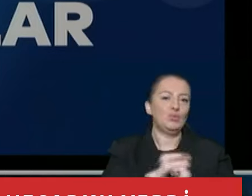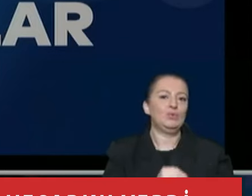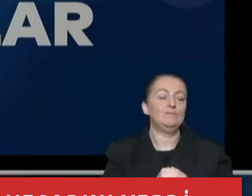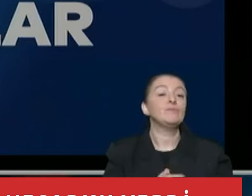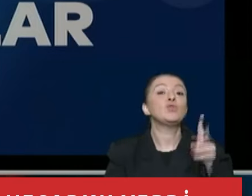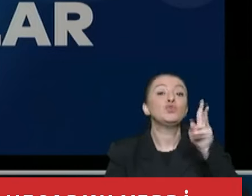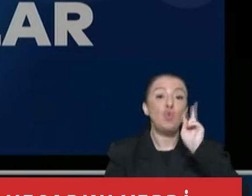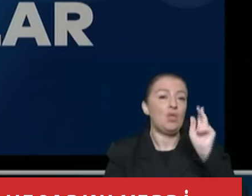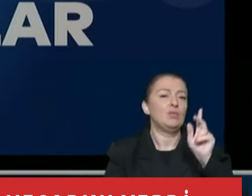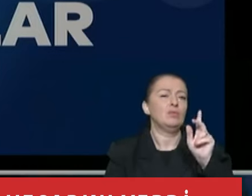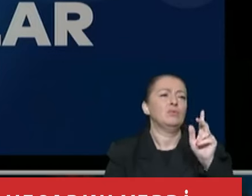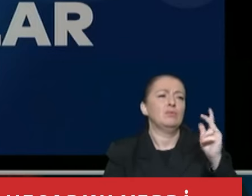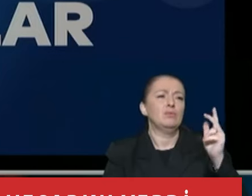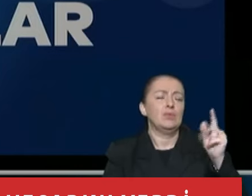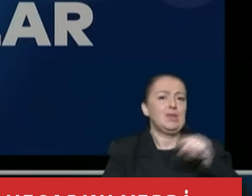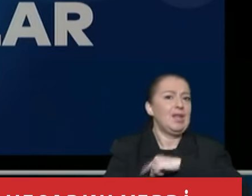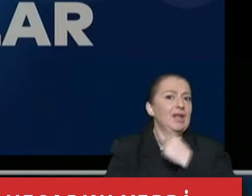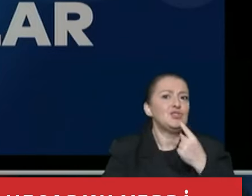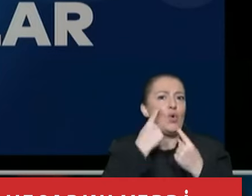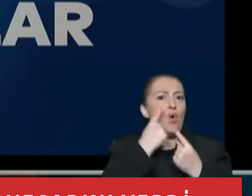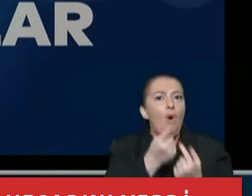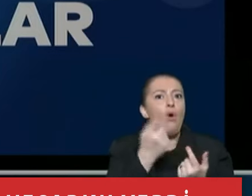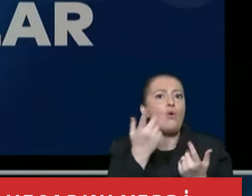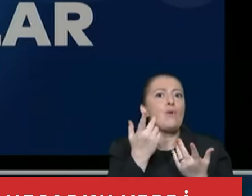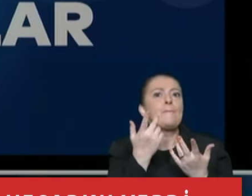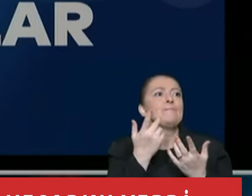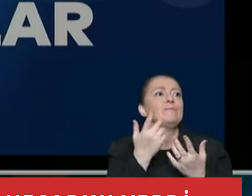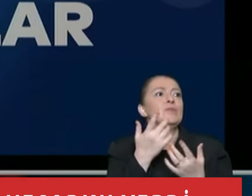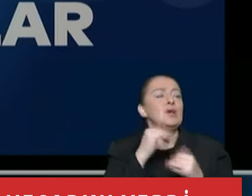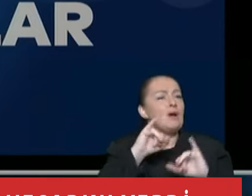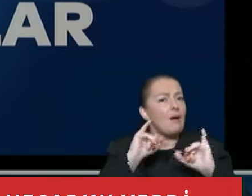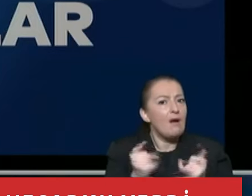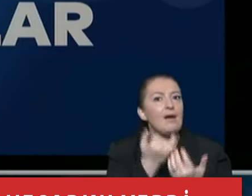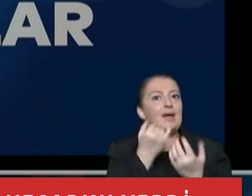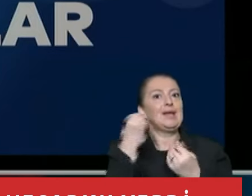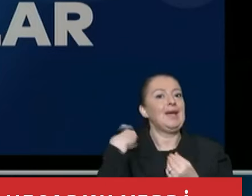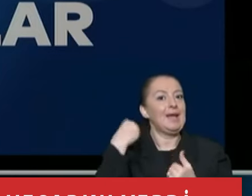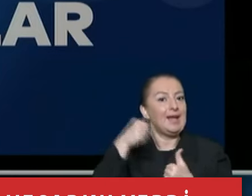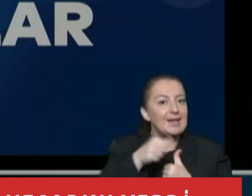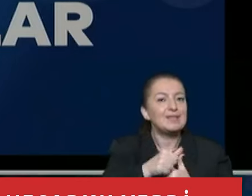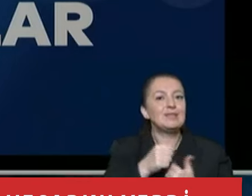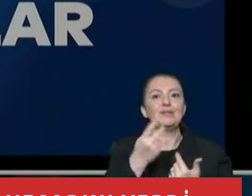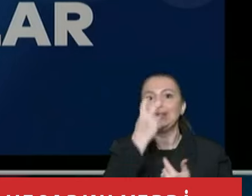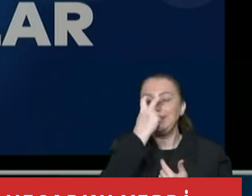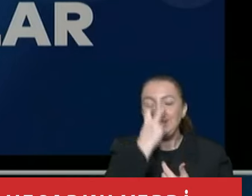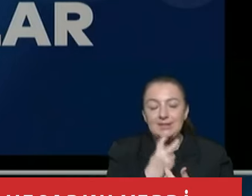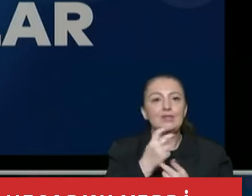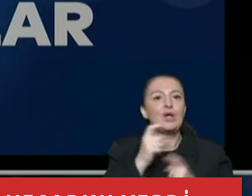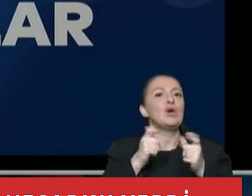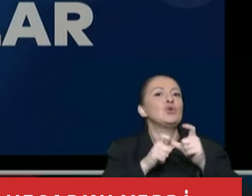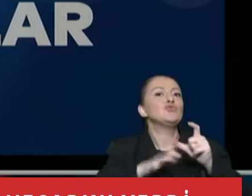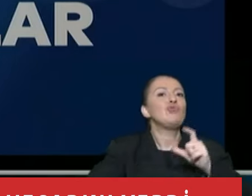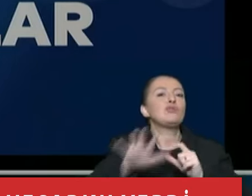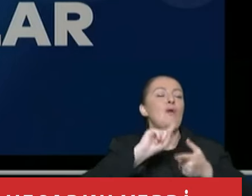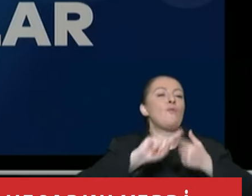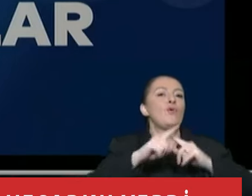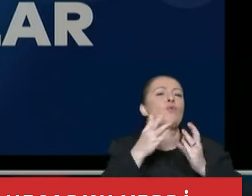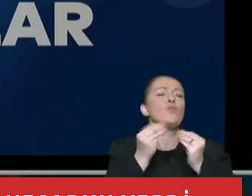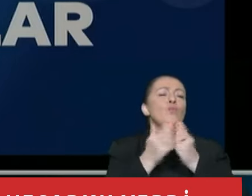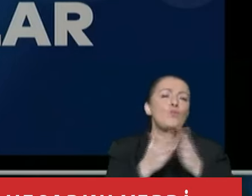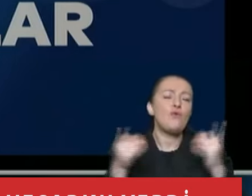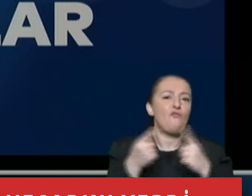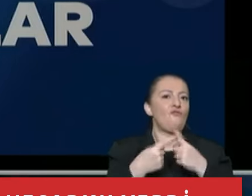son derece yoğun yenilikçi özenli sosyal politikalarla büyük bir fark yarattık ve